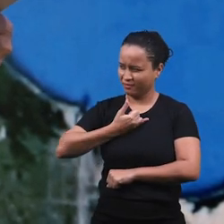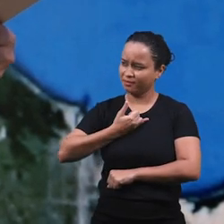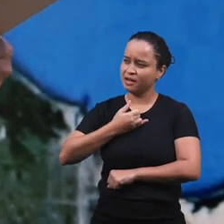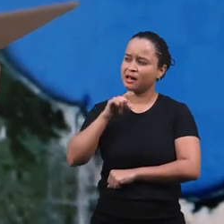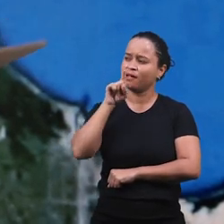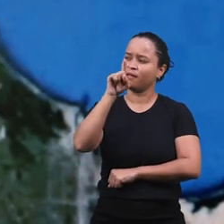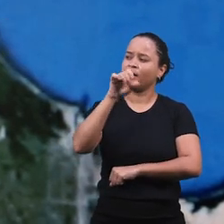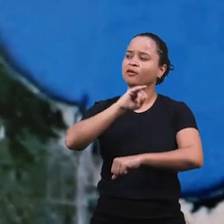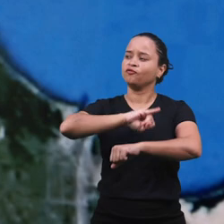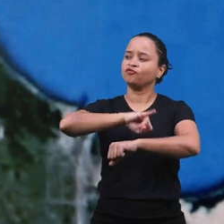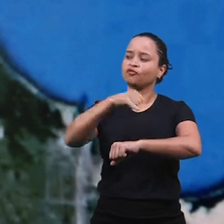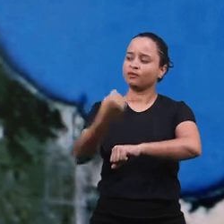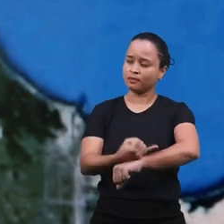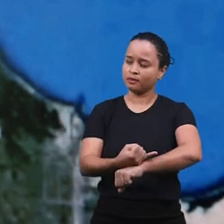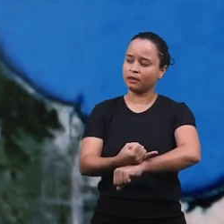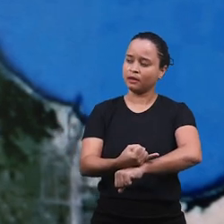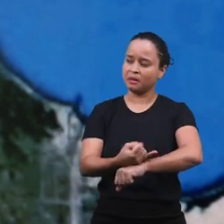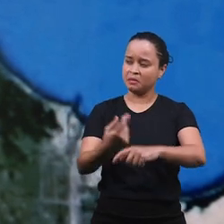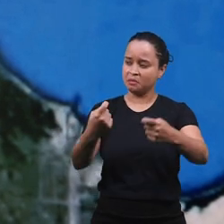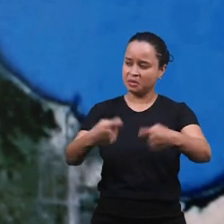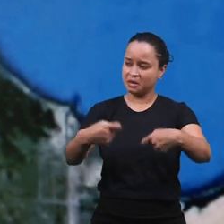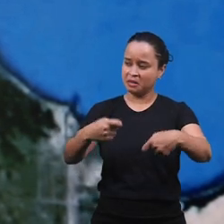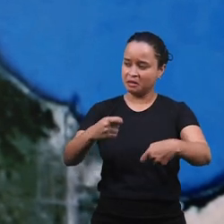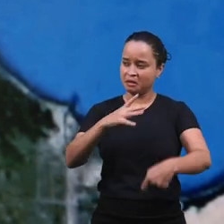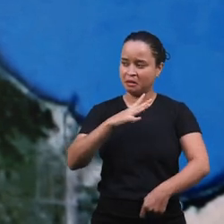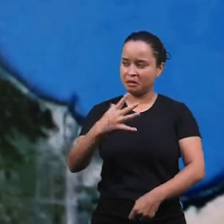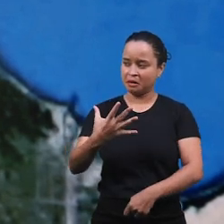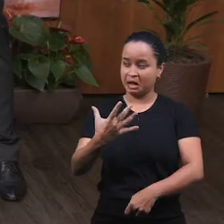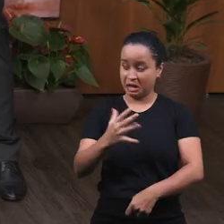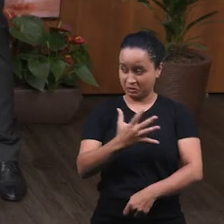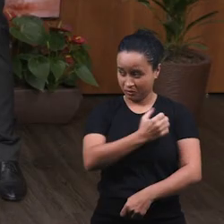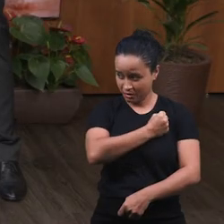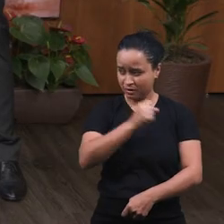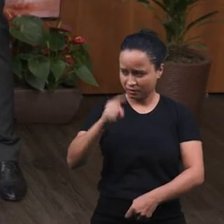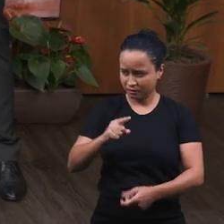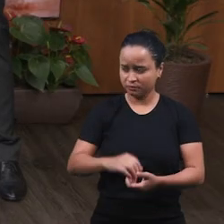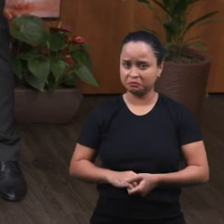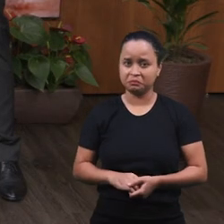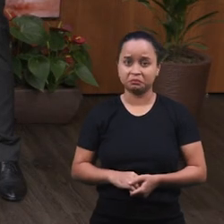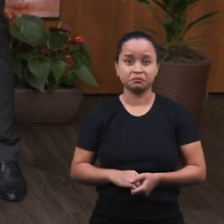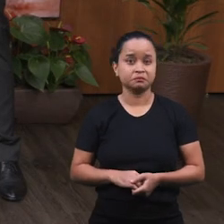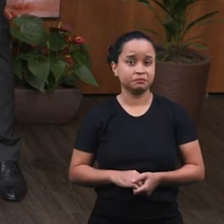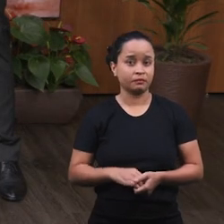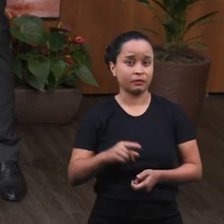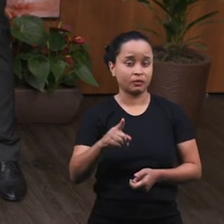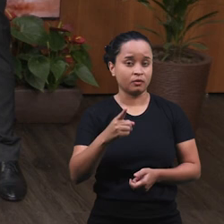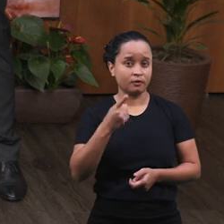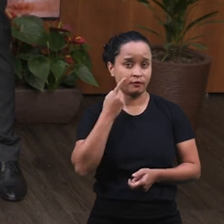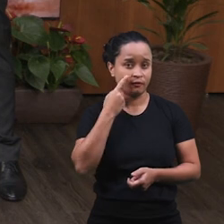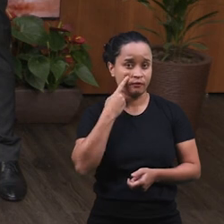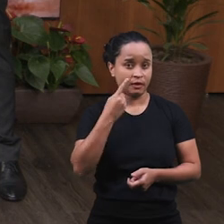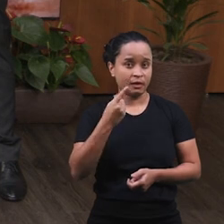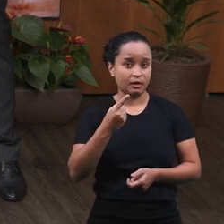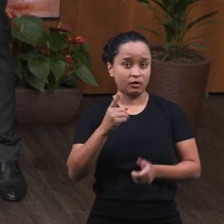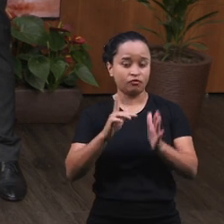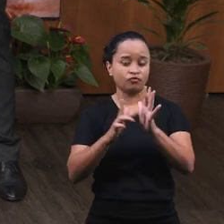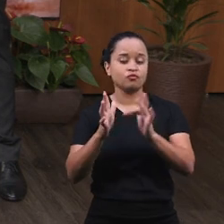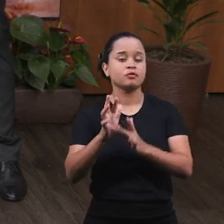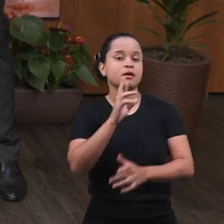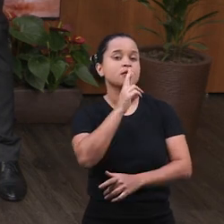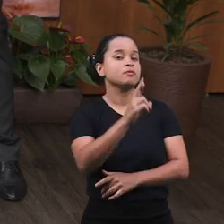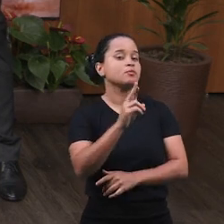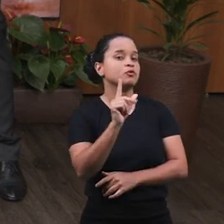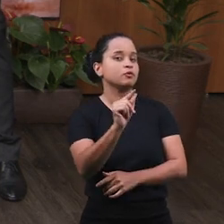à Jérusalem l'endroit qu'on doit adorer. Et la réponse du Seigneur Jésus est